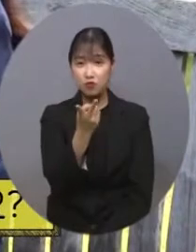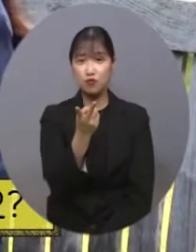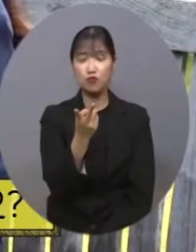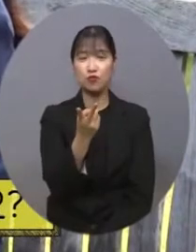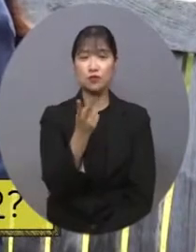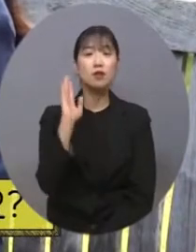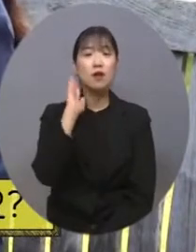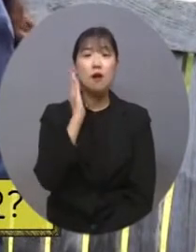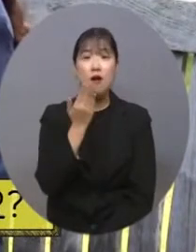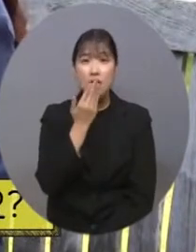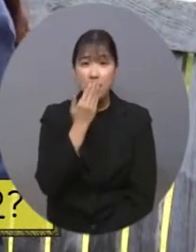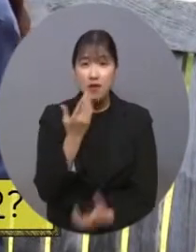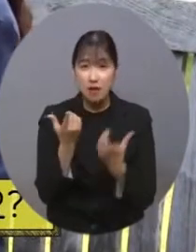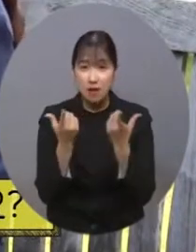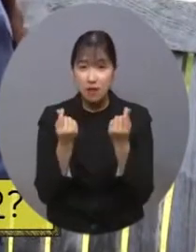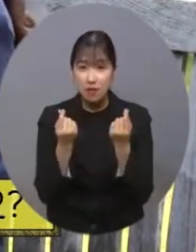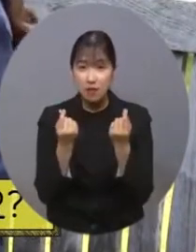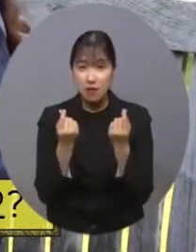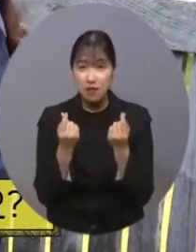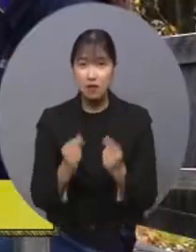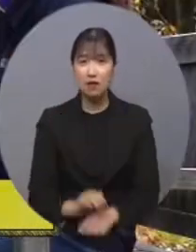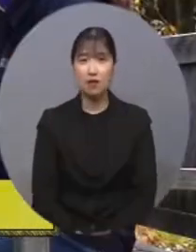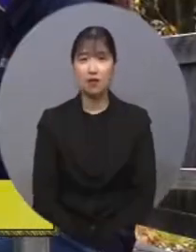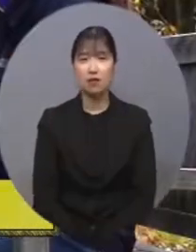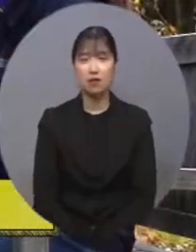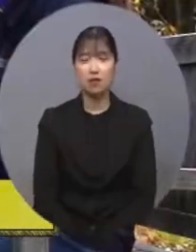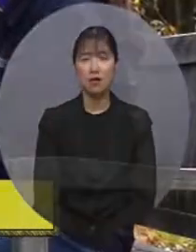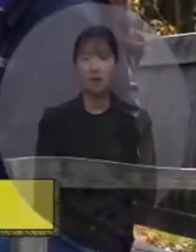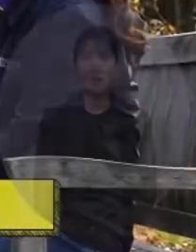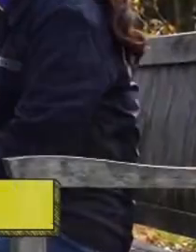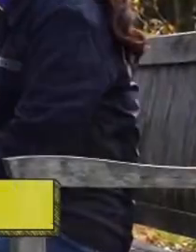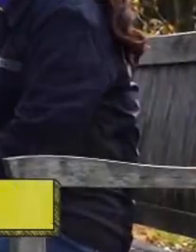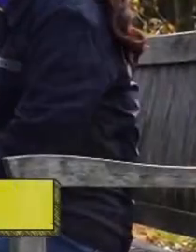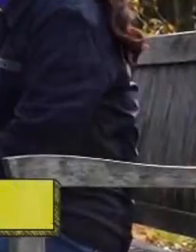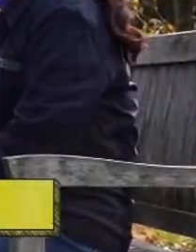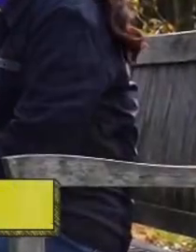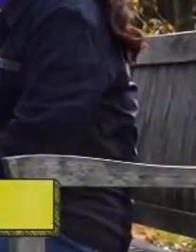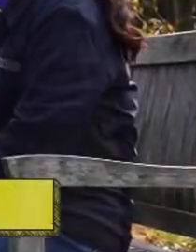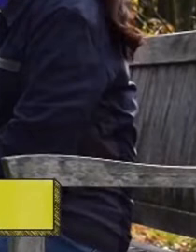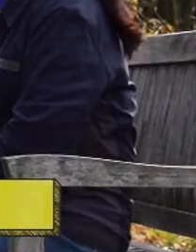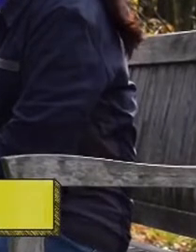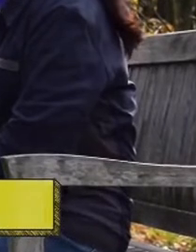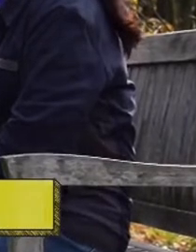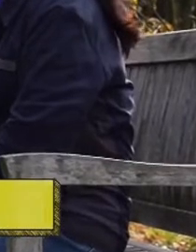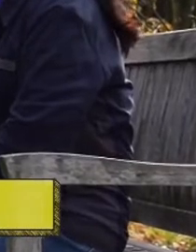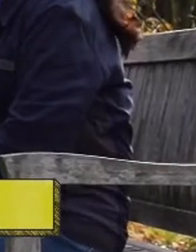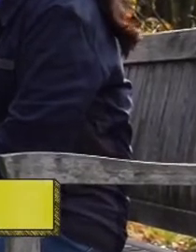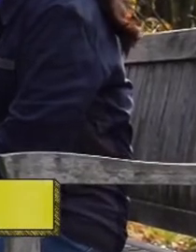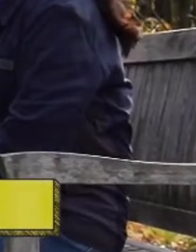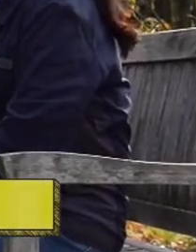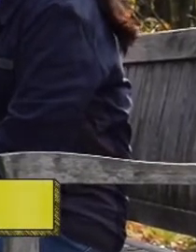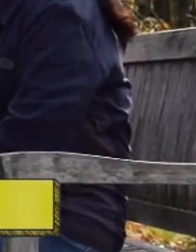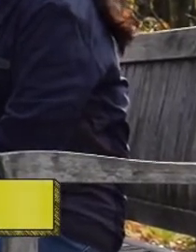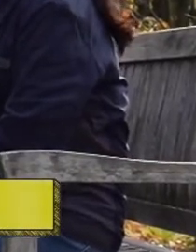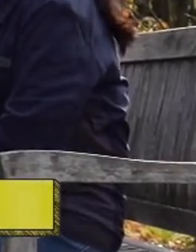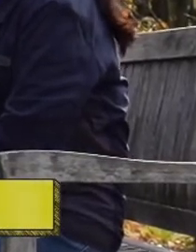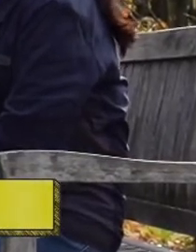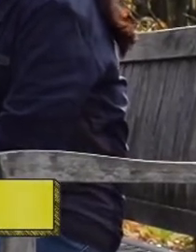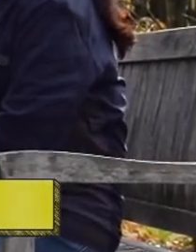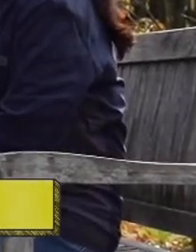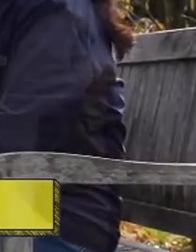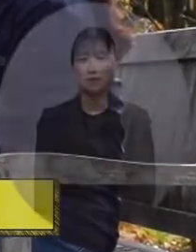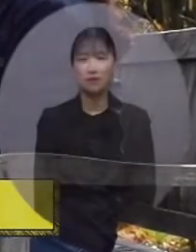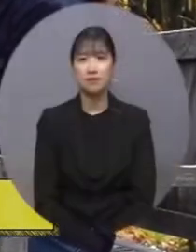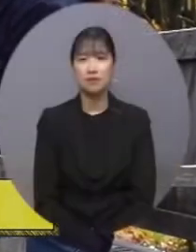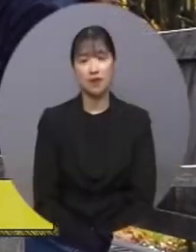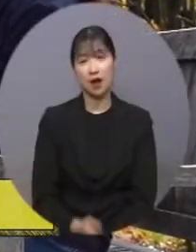분은 청각장애를 갖고 계신 건가요? 맞아요. 아